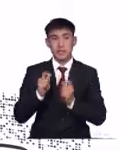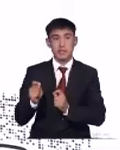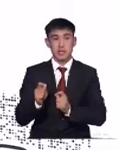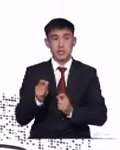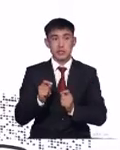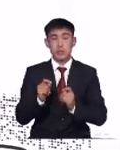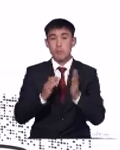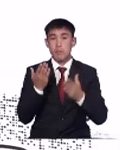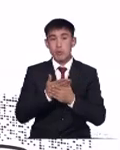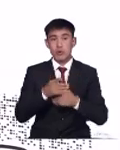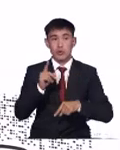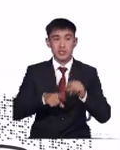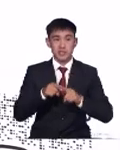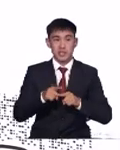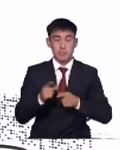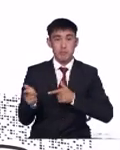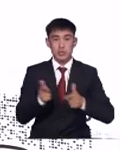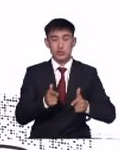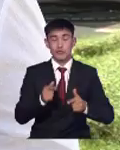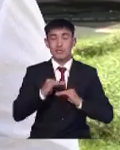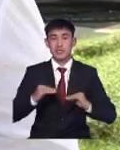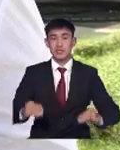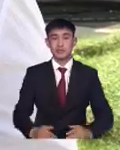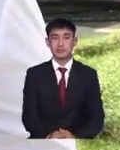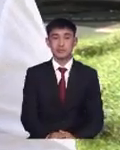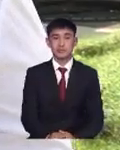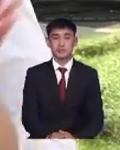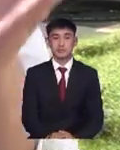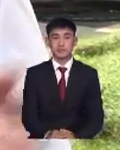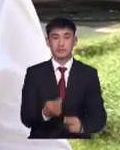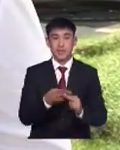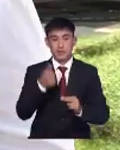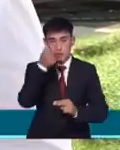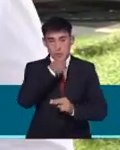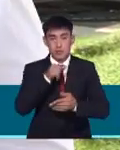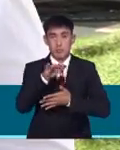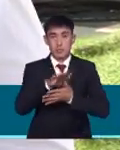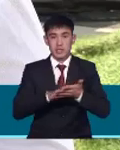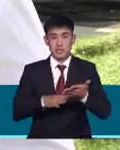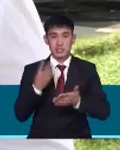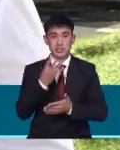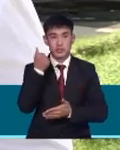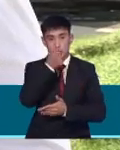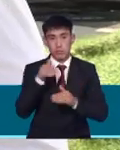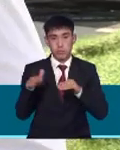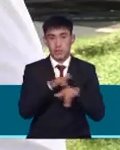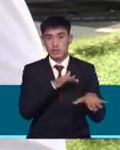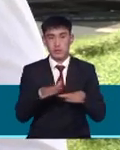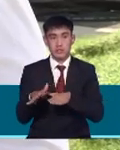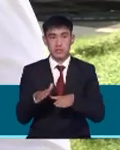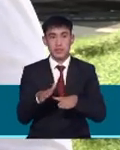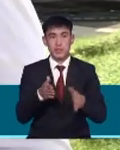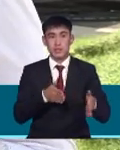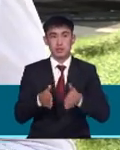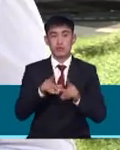что значительно помогло их родителям в подготовке их чад. В этом году продолжается 4-й год благотворительная акция «Дорога в